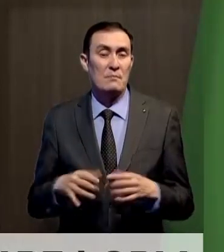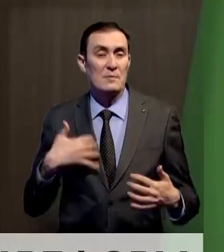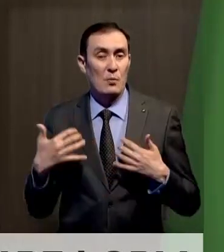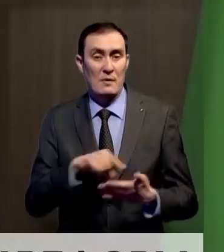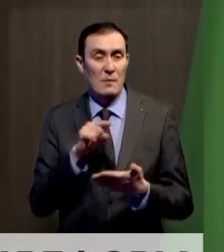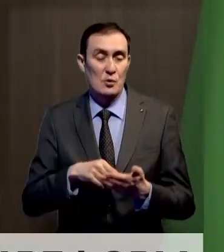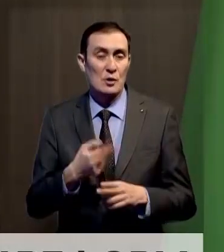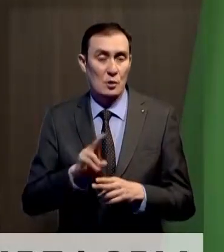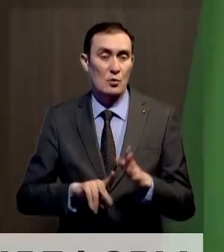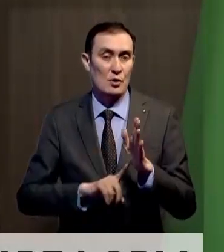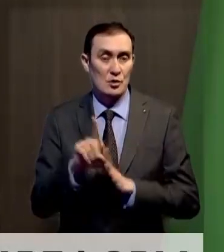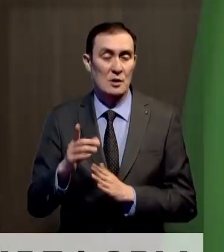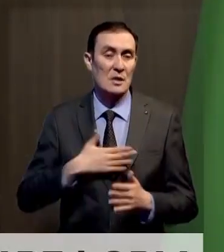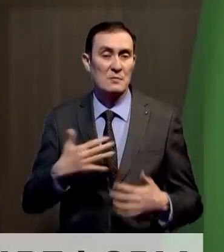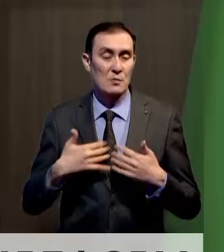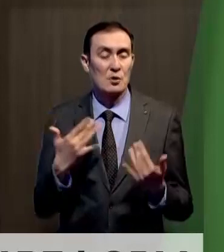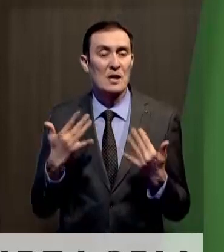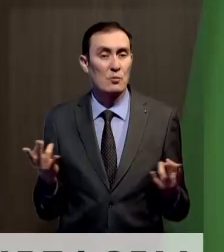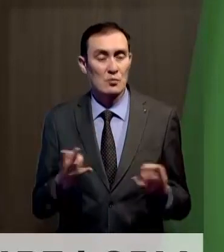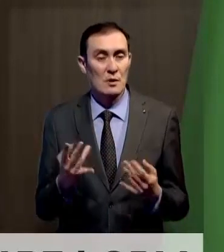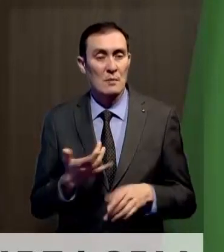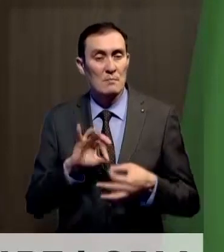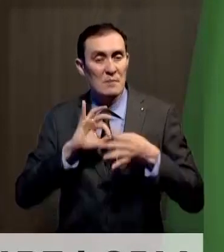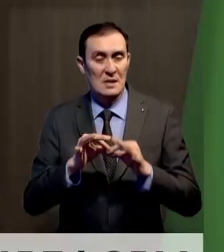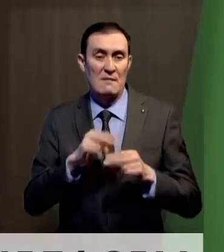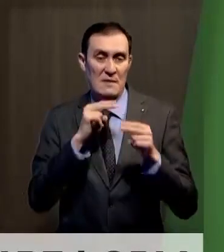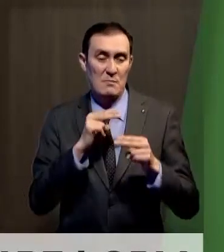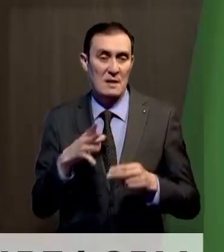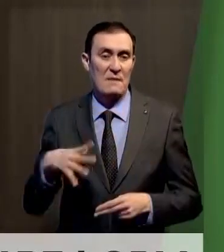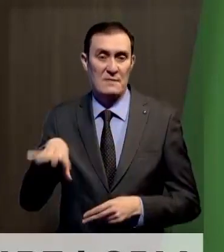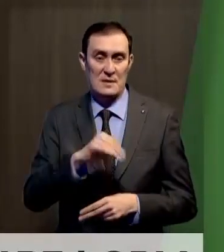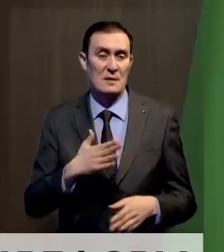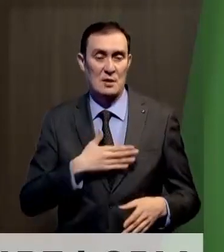тревоги, который начинает стучать и который требует пристального внимания всех нас.